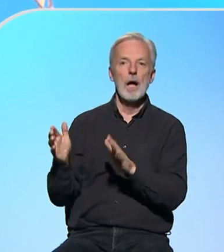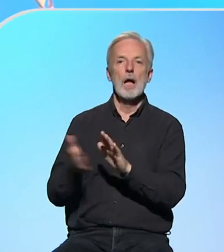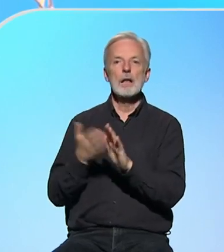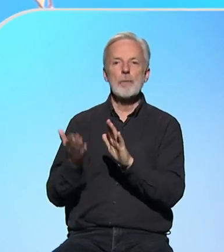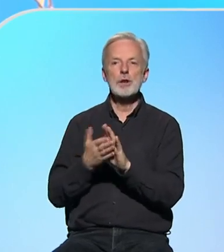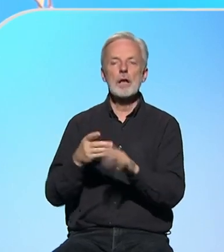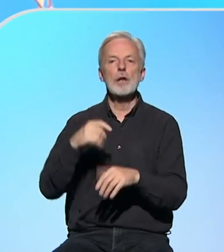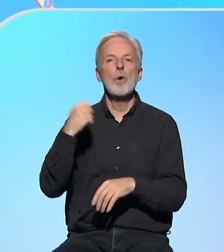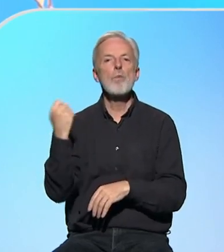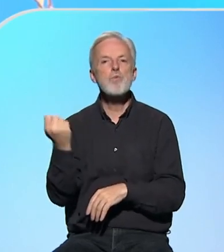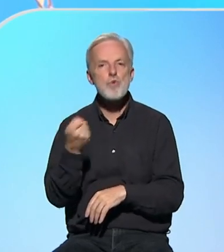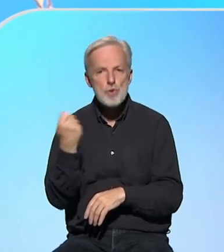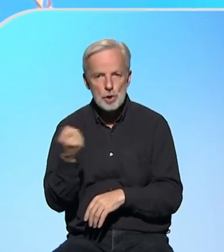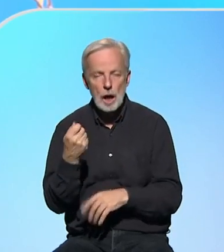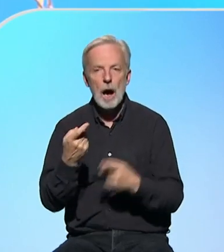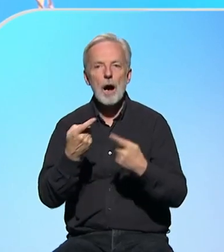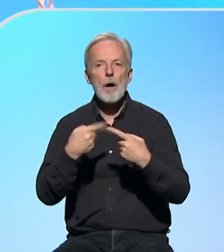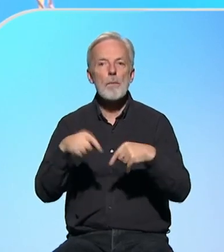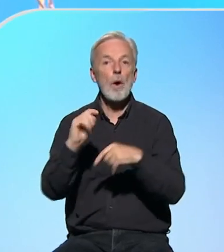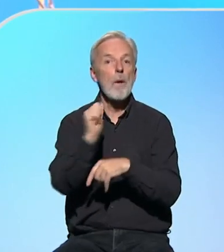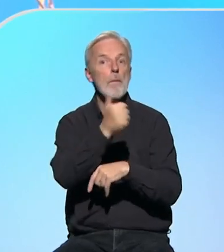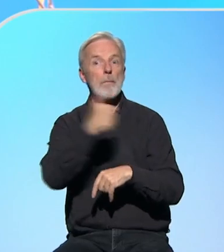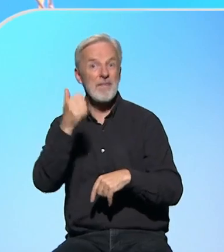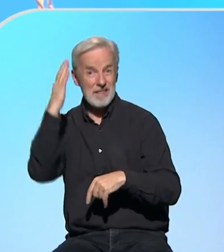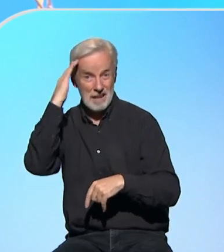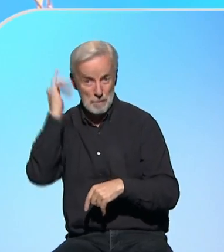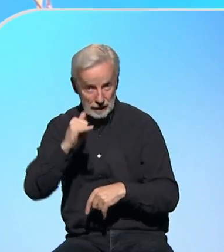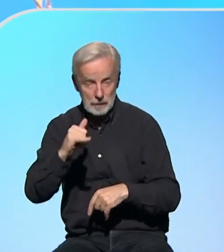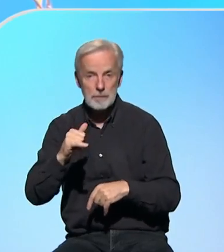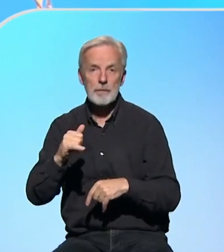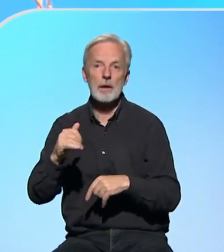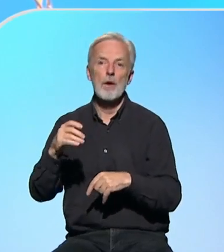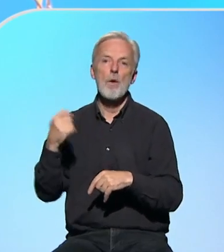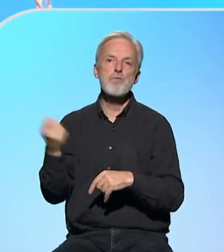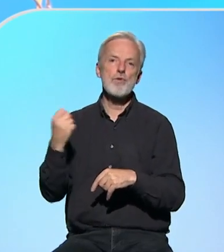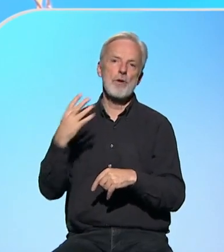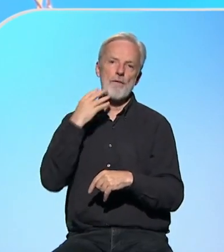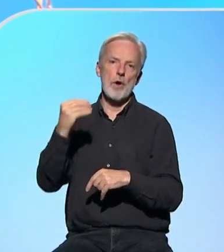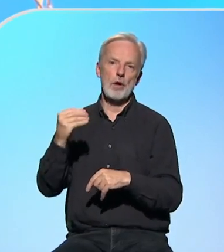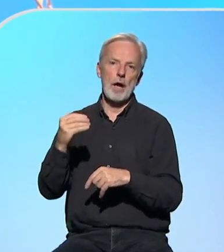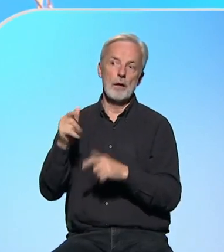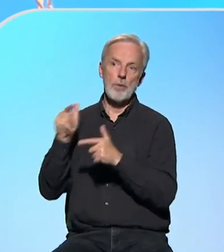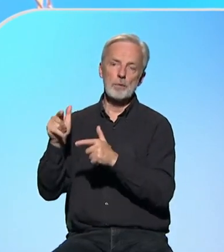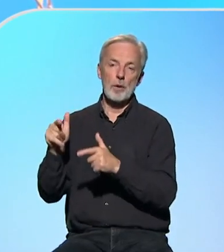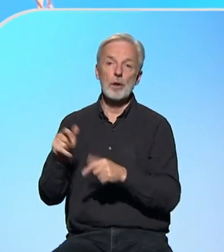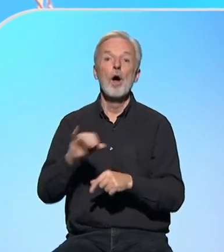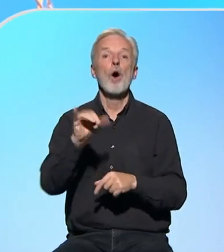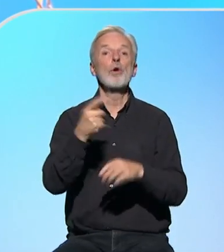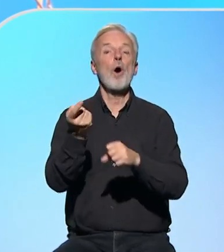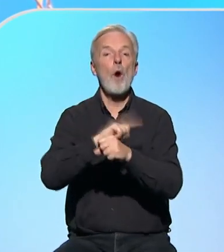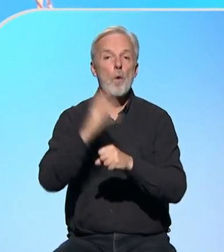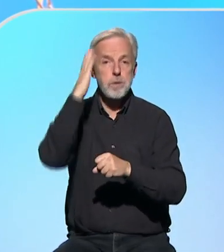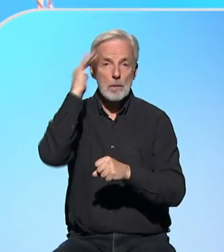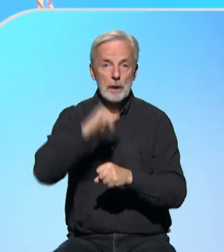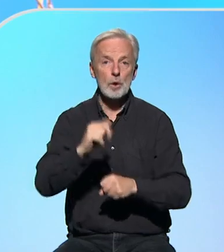první bydlení. Mm-hmm. To znamená, že to nemusí být pro investory, co si jdou pro čtvrtý, pátý, šestý byt, ale aspoň to první bydlení nebo bydlení pro rodiny by mohlo být